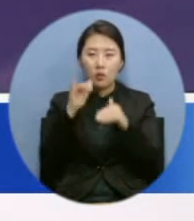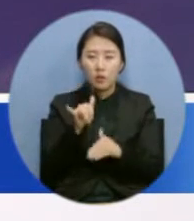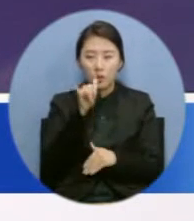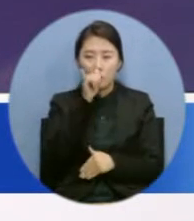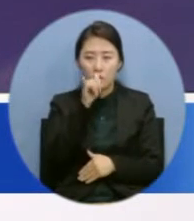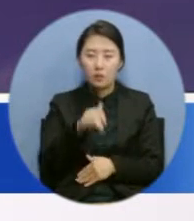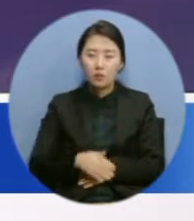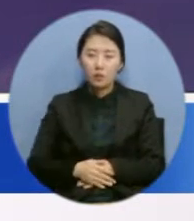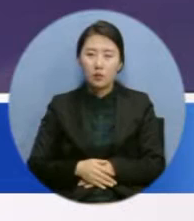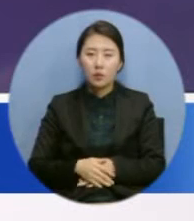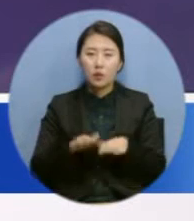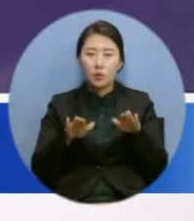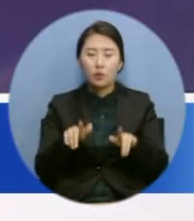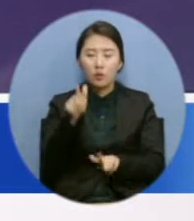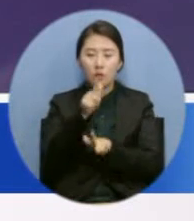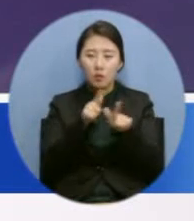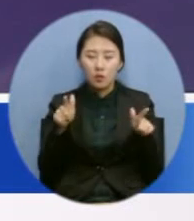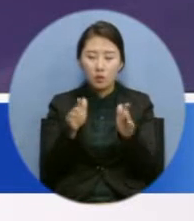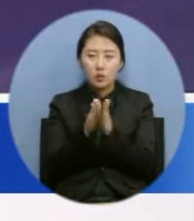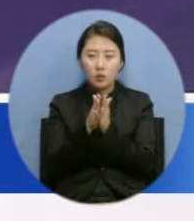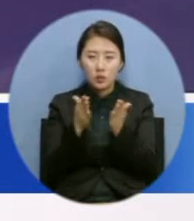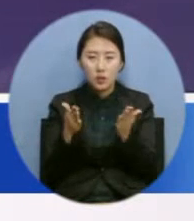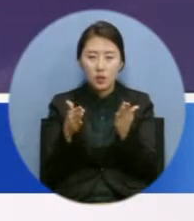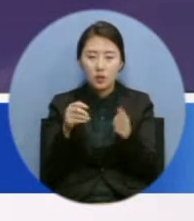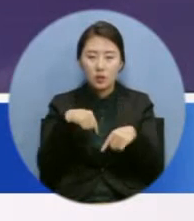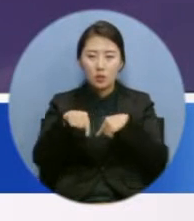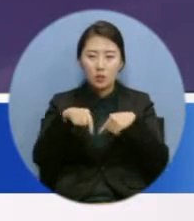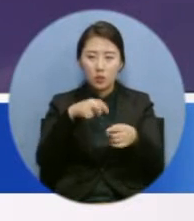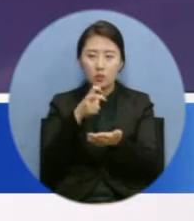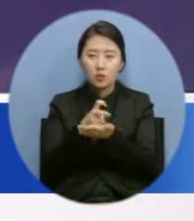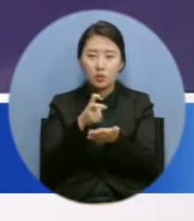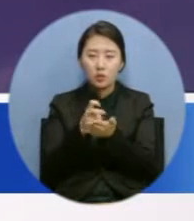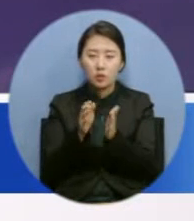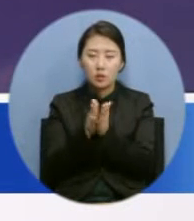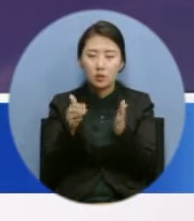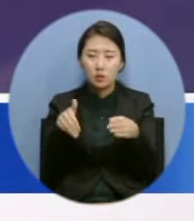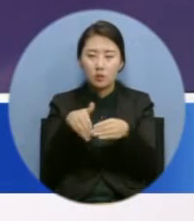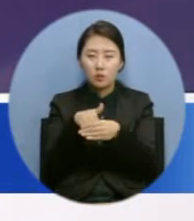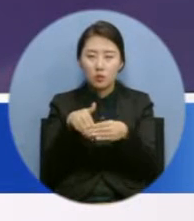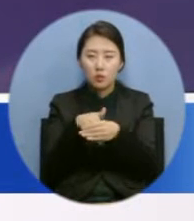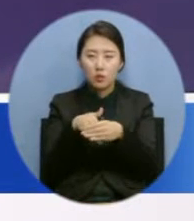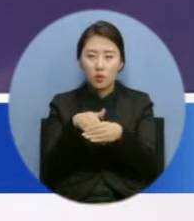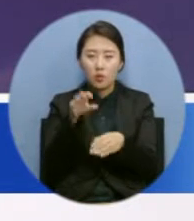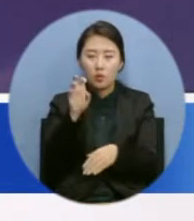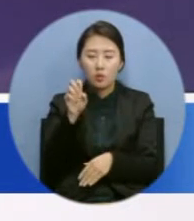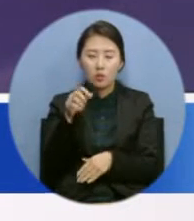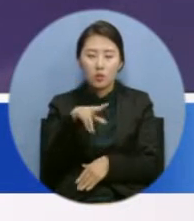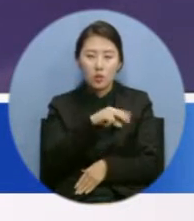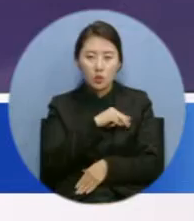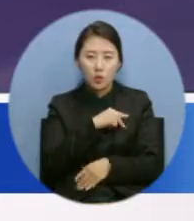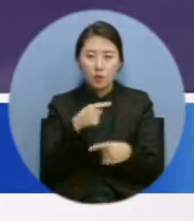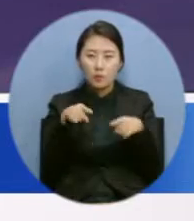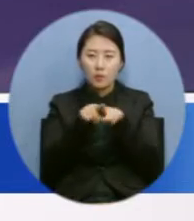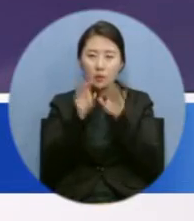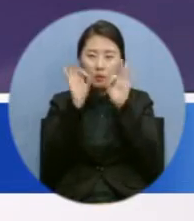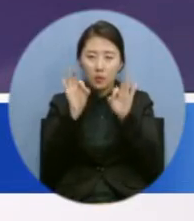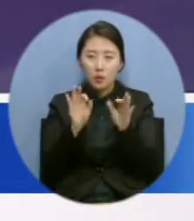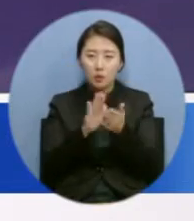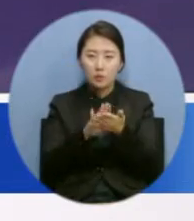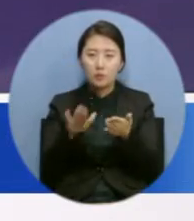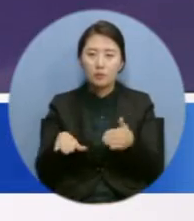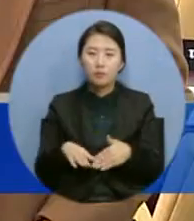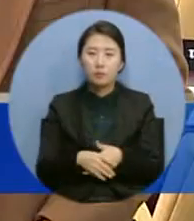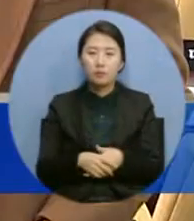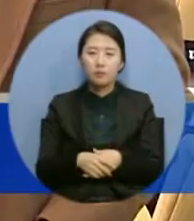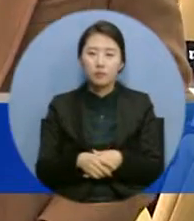올해 한책 선포 등 다양한 도서 정책을 벌이고 있는 성북구의 도서 정책을 목소영 성북구 의원과 짚어봅니다. 박용